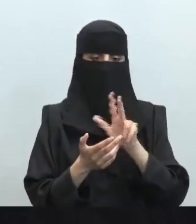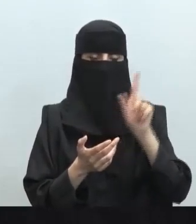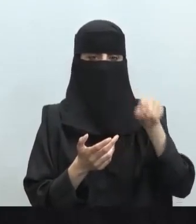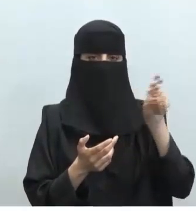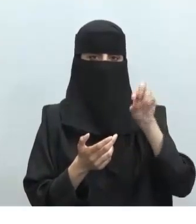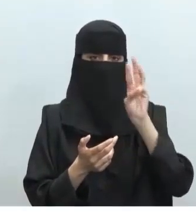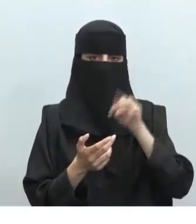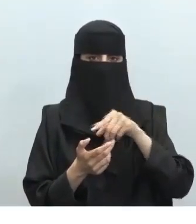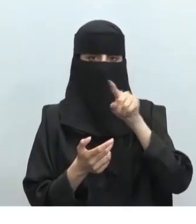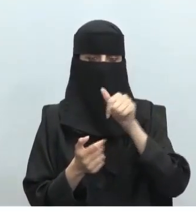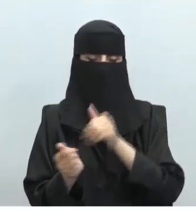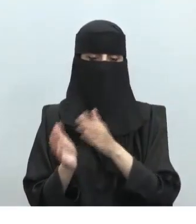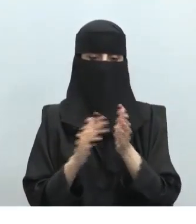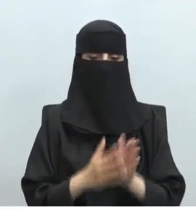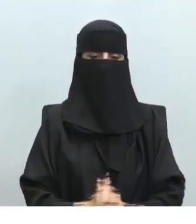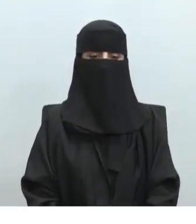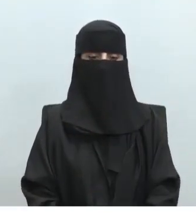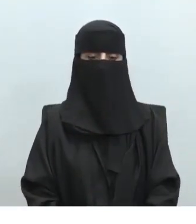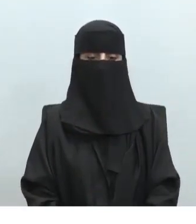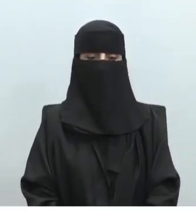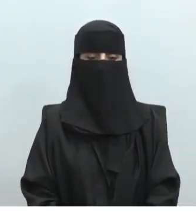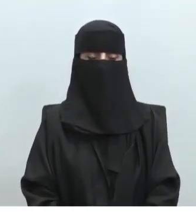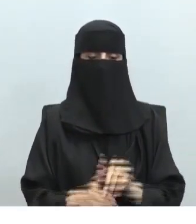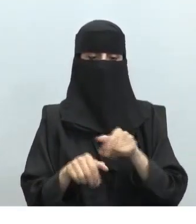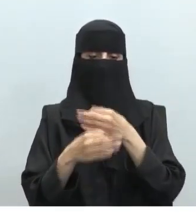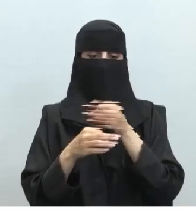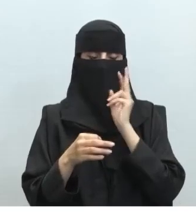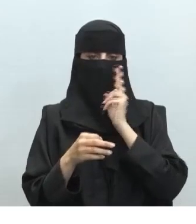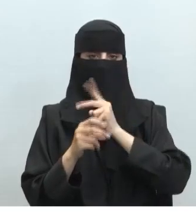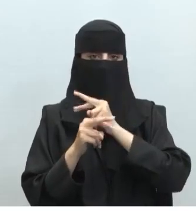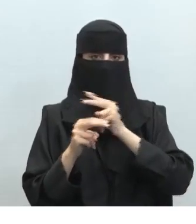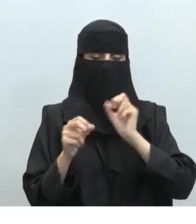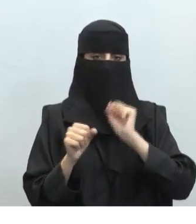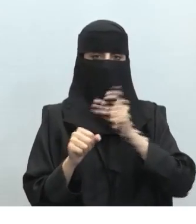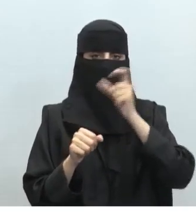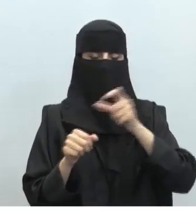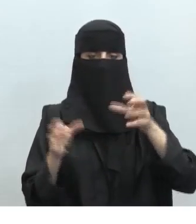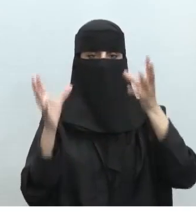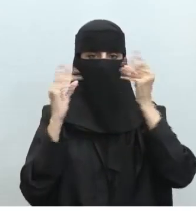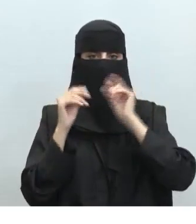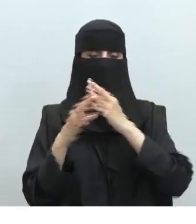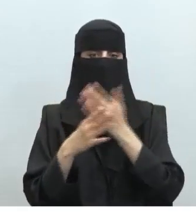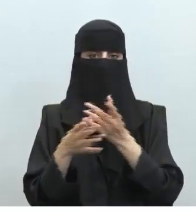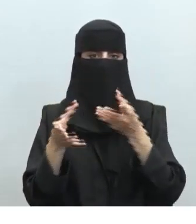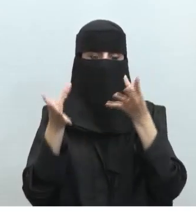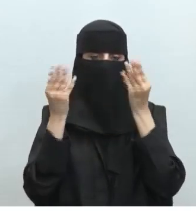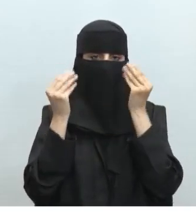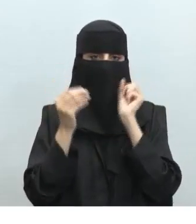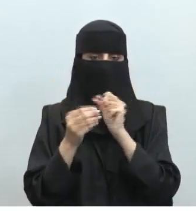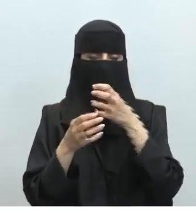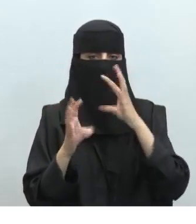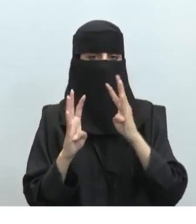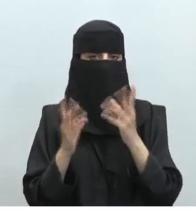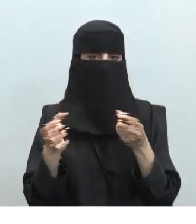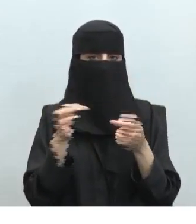ان اي هنا نشاهد تتبع ايضا لدور العلماء في معرفه تركيب الدي ان اي وشكل